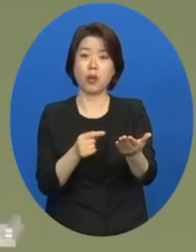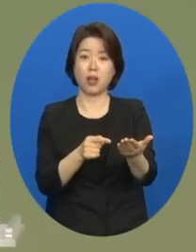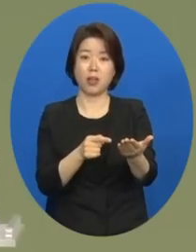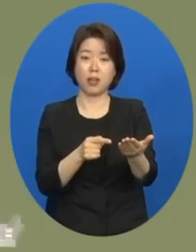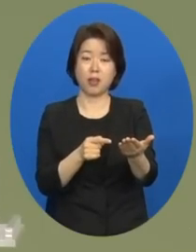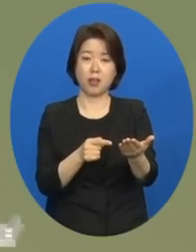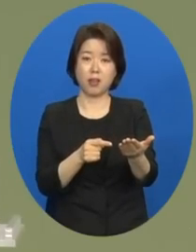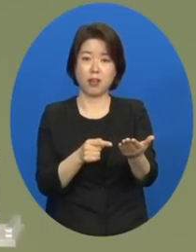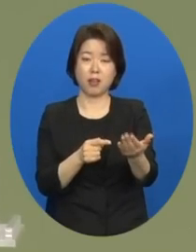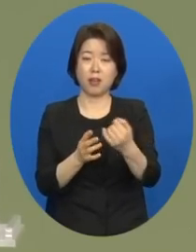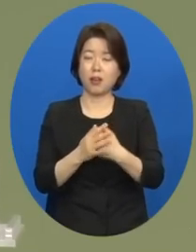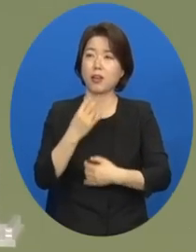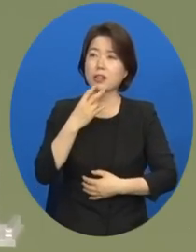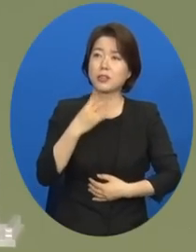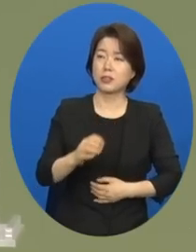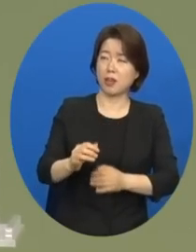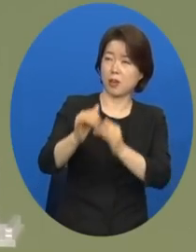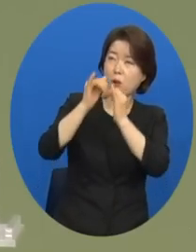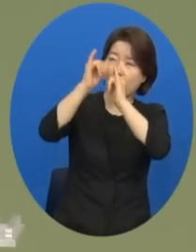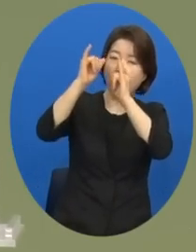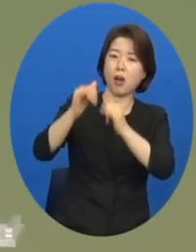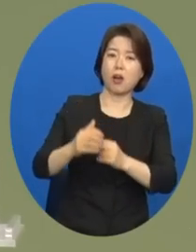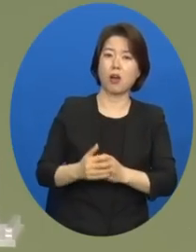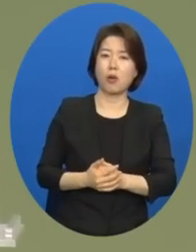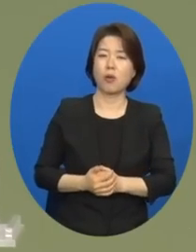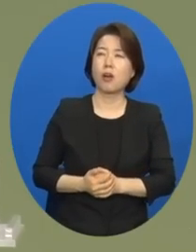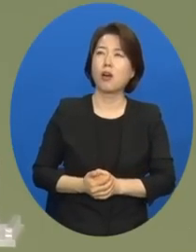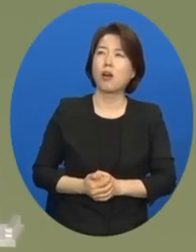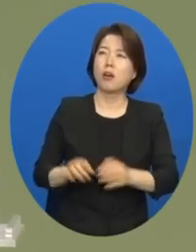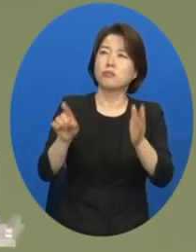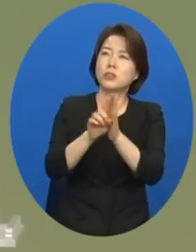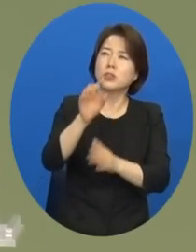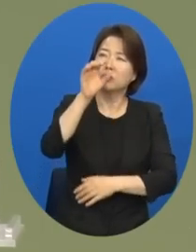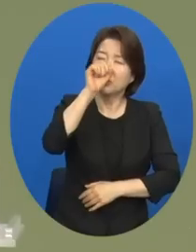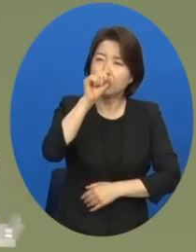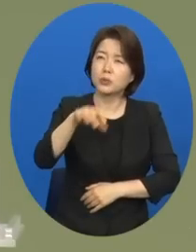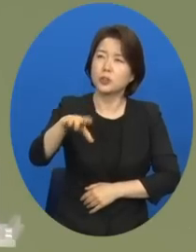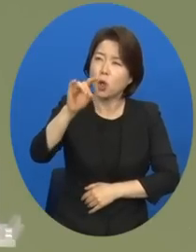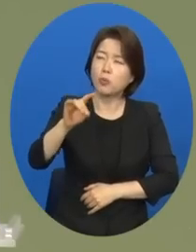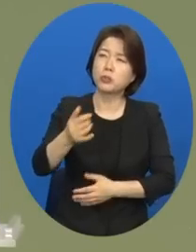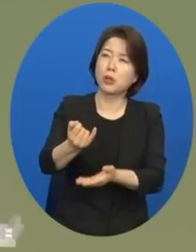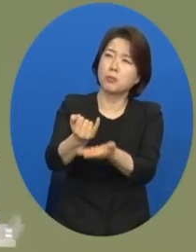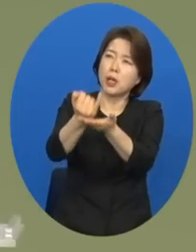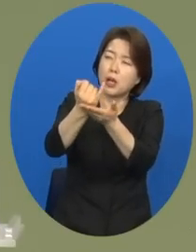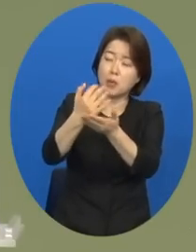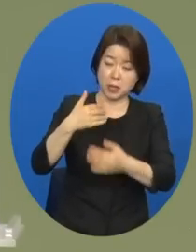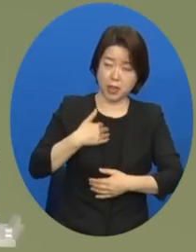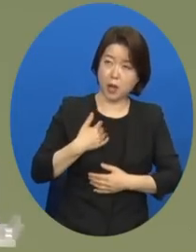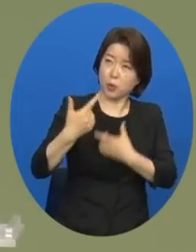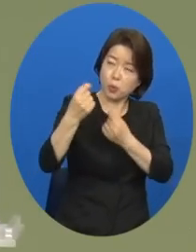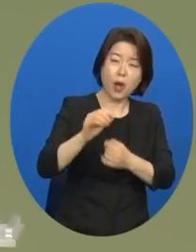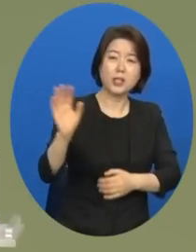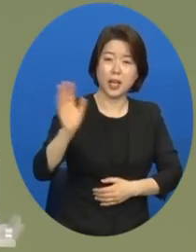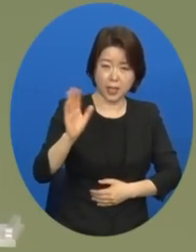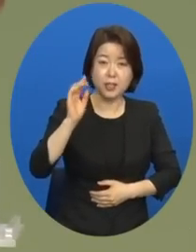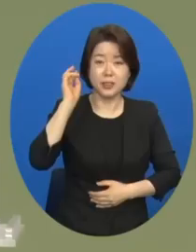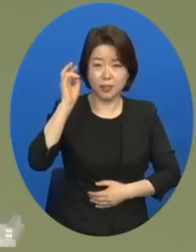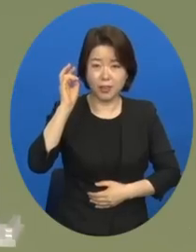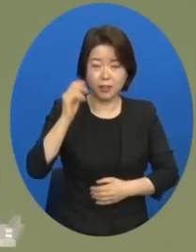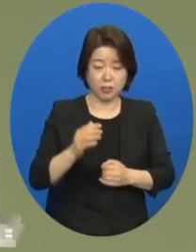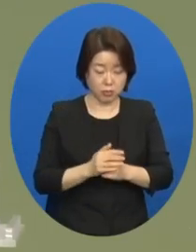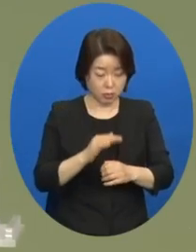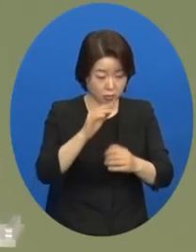그러니까 사랑은 너무 위대한 항상 맨 처음부터 믿음이 좋고 이러면 내 사건이 해석이 안 됐을 텐데 보니까